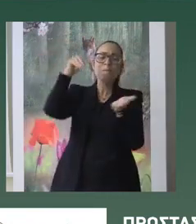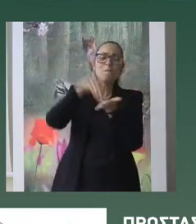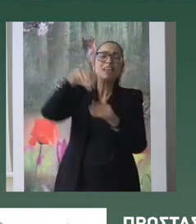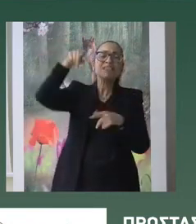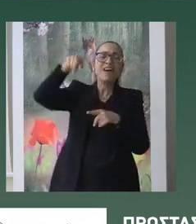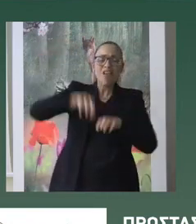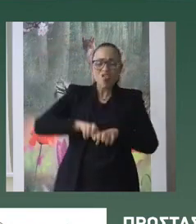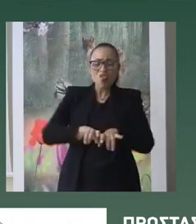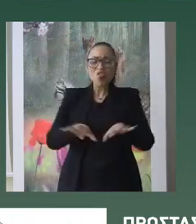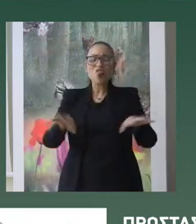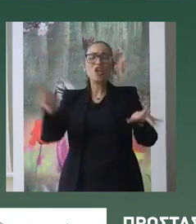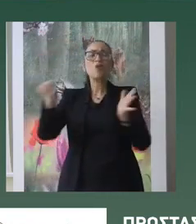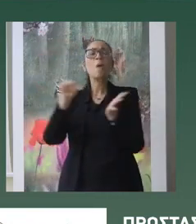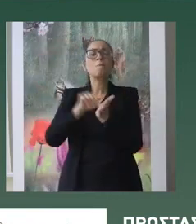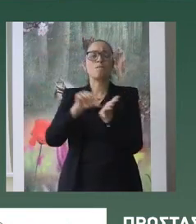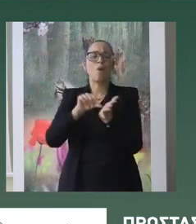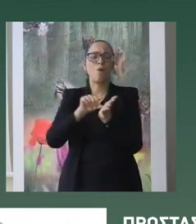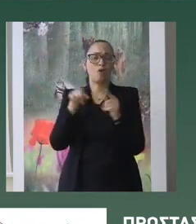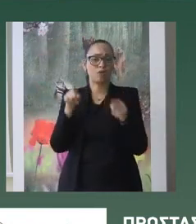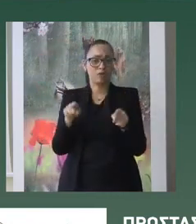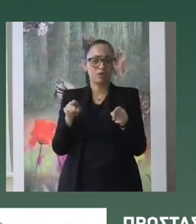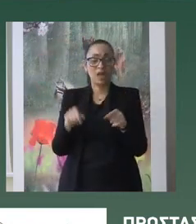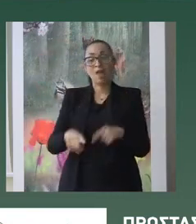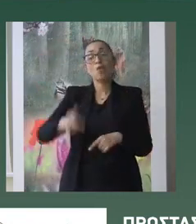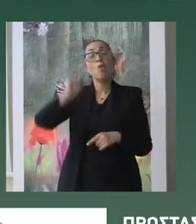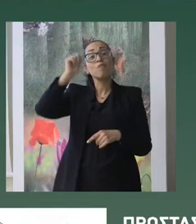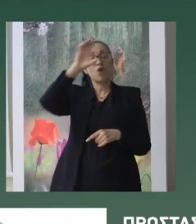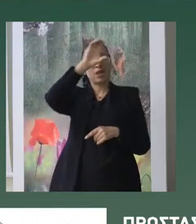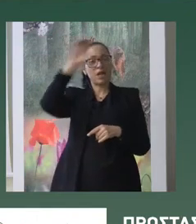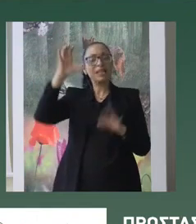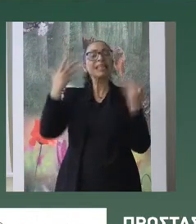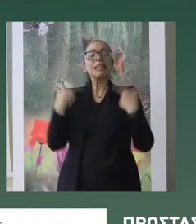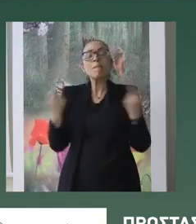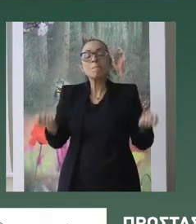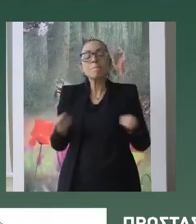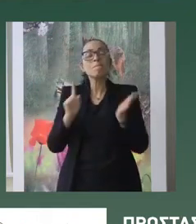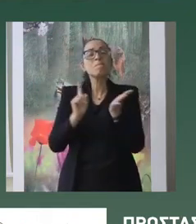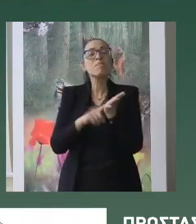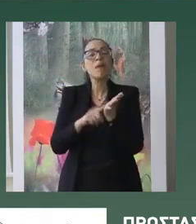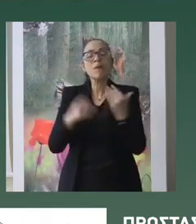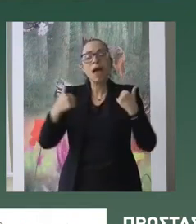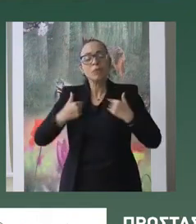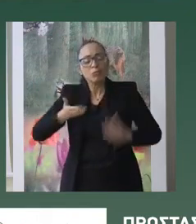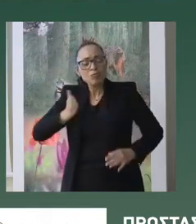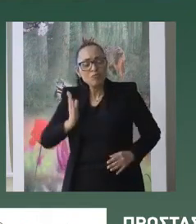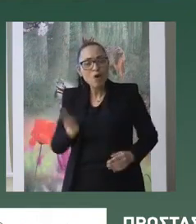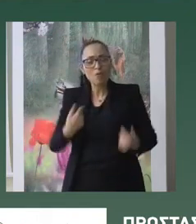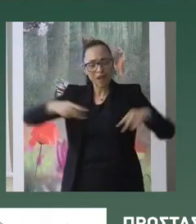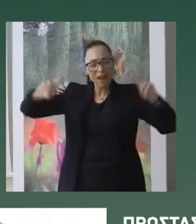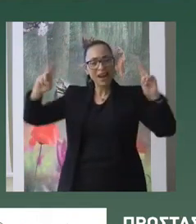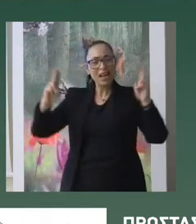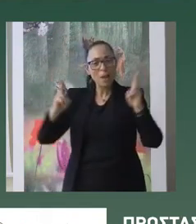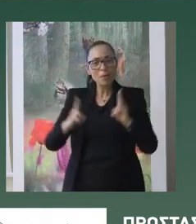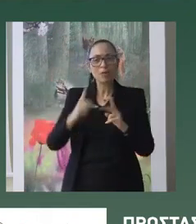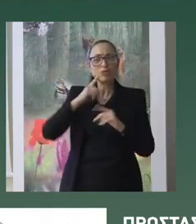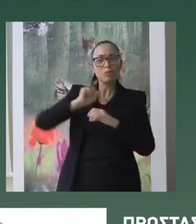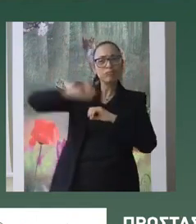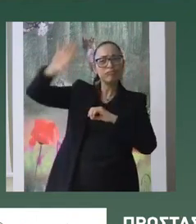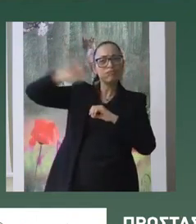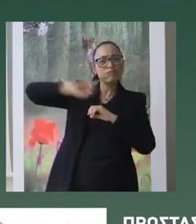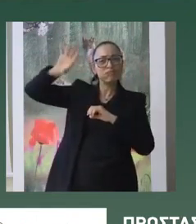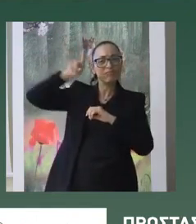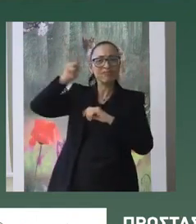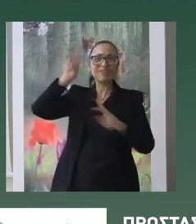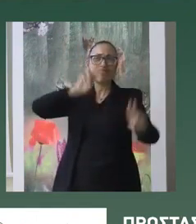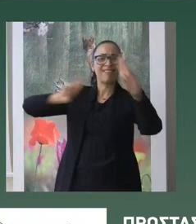αυτό χρησιμοποιεί ορυκτά καύσιμα. Αυτή είναι η πρώτη ενότητα, ο μετριασμός, δηλαδή τι πρέπει να κάνουμε ή τι μπορούμε να κάνουμε για να μειώσουμε τις εκπομπές,